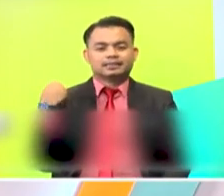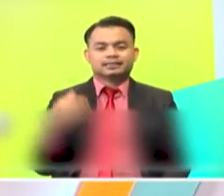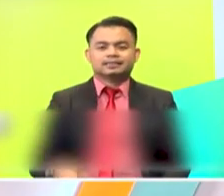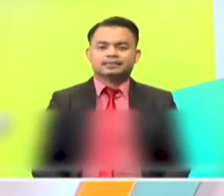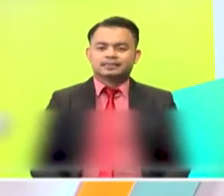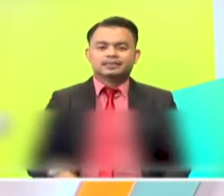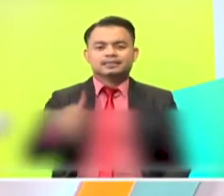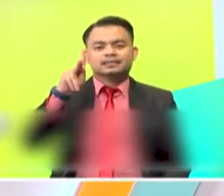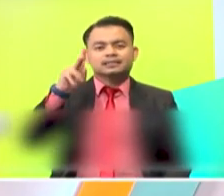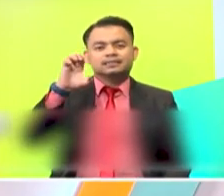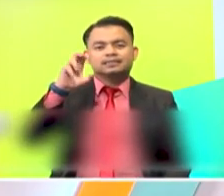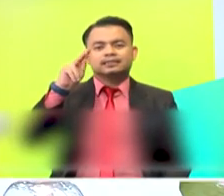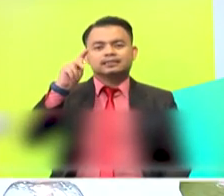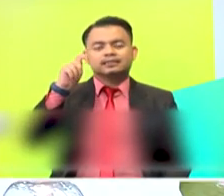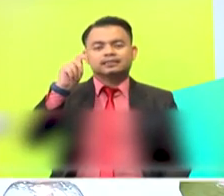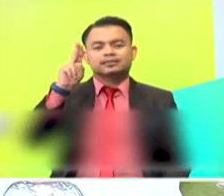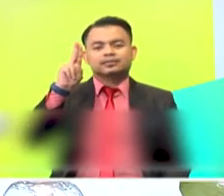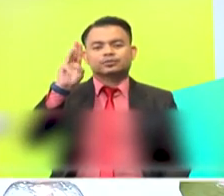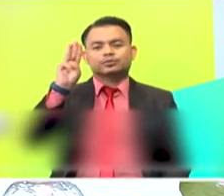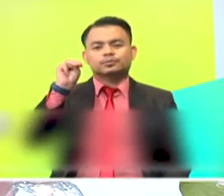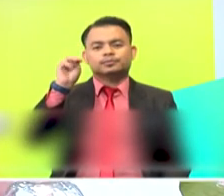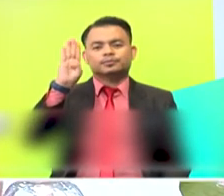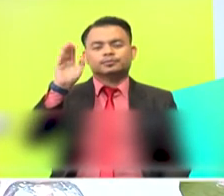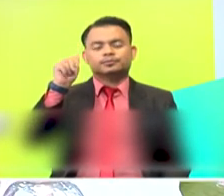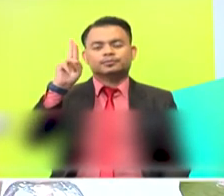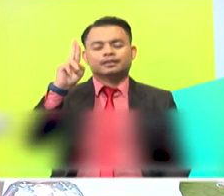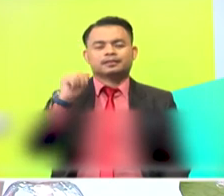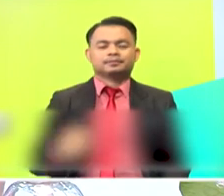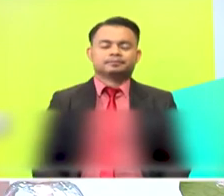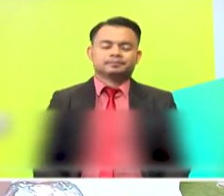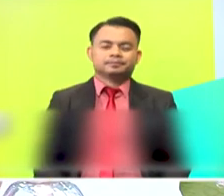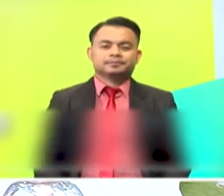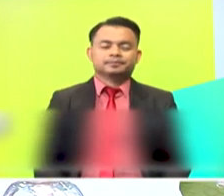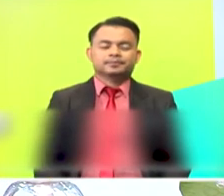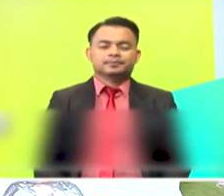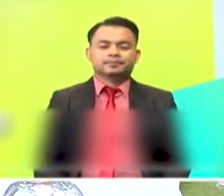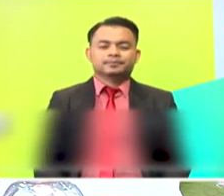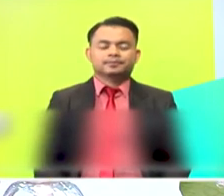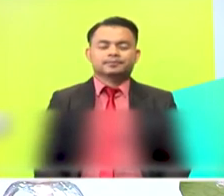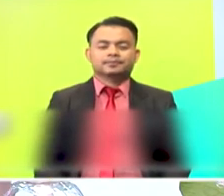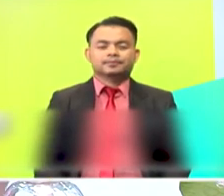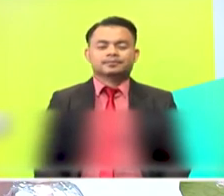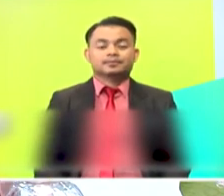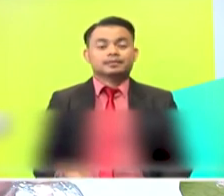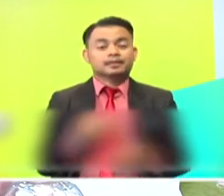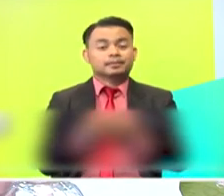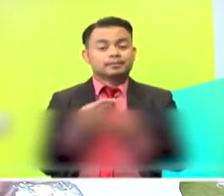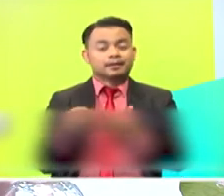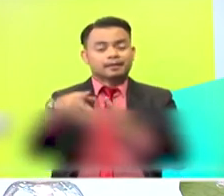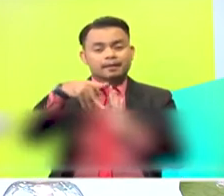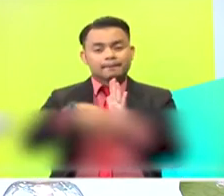pacego dan semestinya seperti saya lihat macam sini kering juga hmm Apa yang disebut tadi tuh bahan